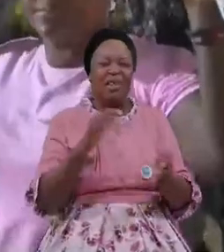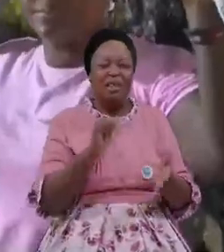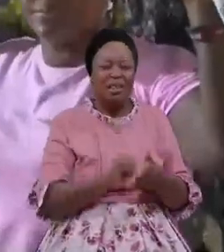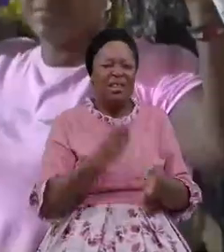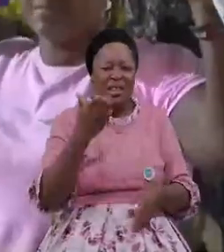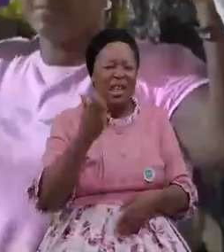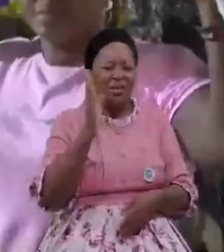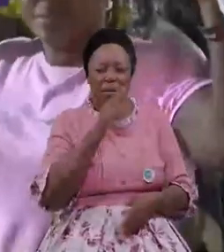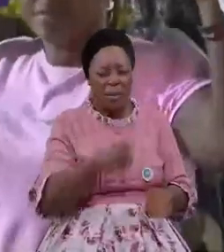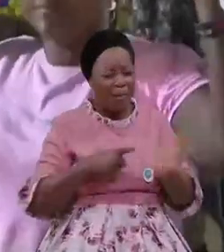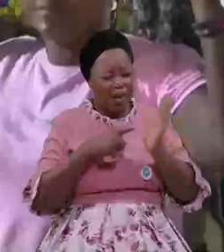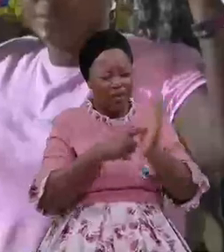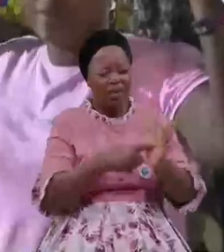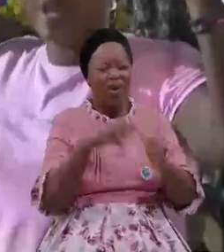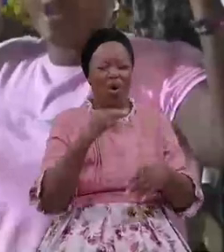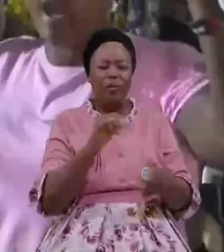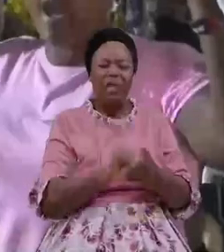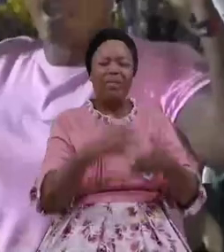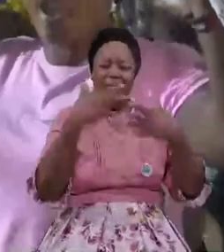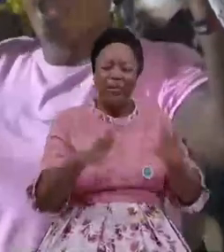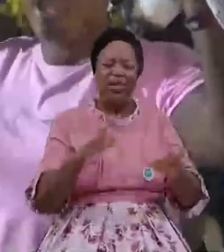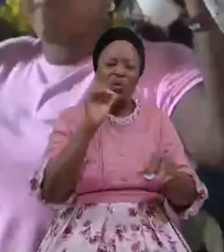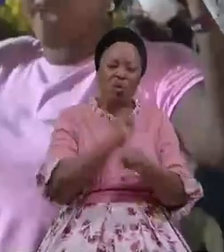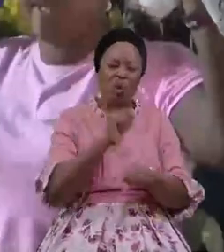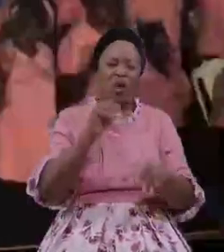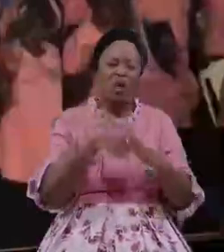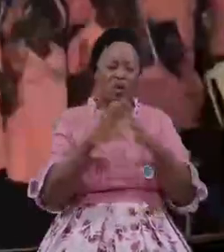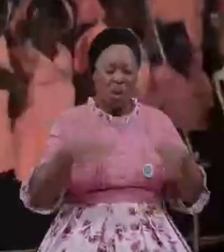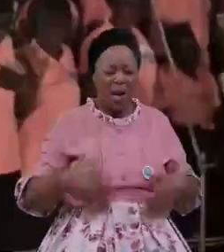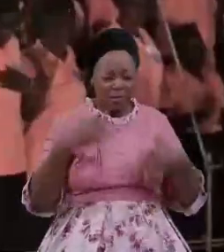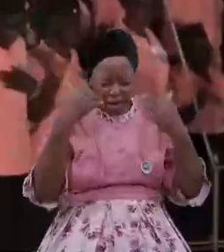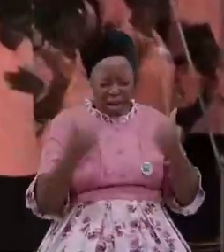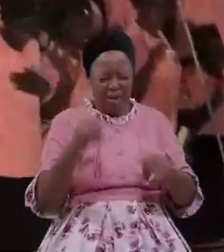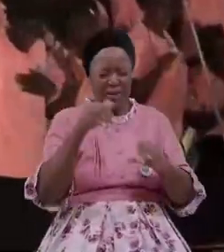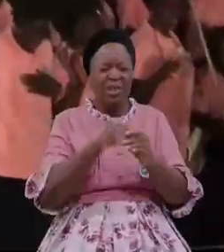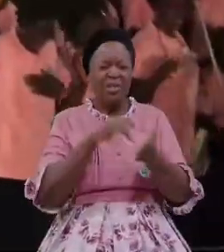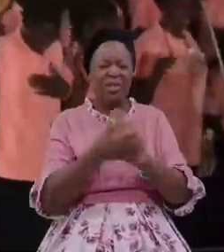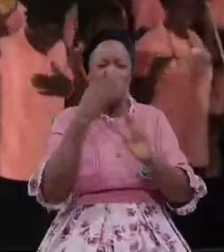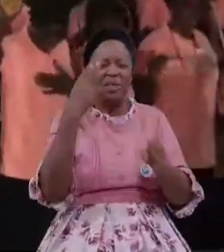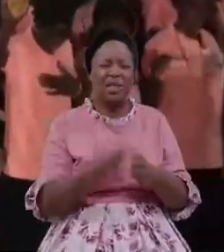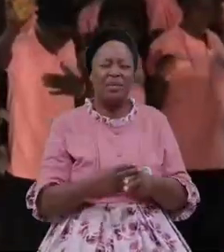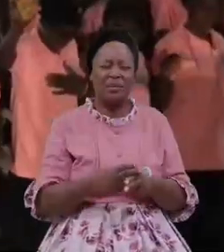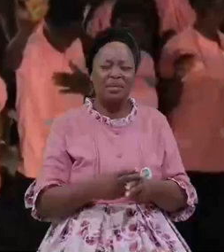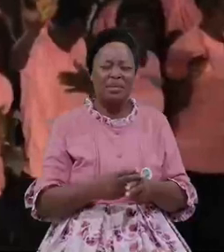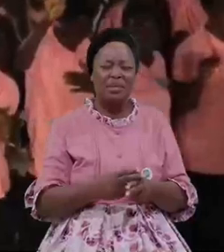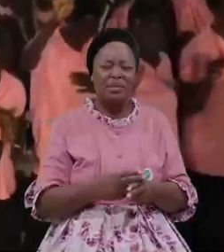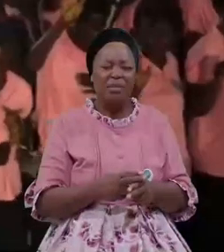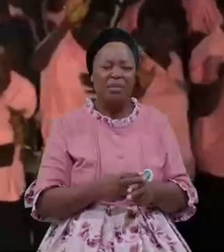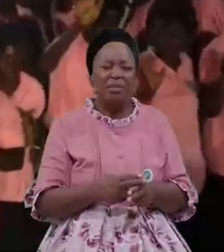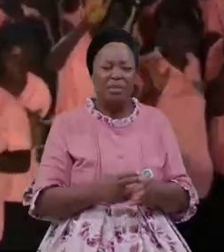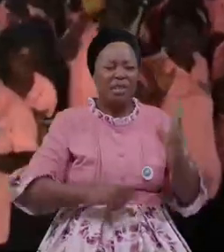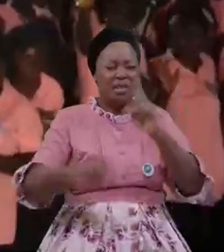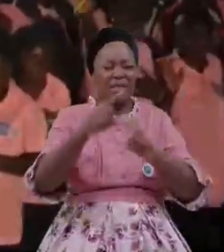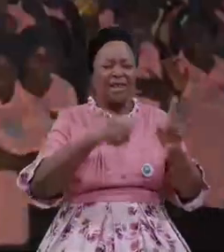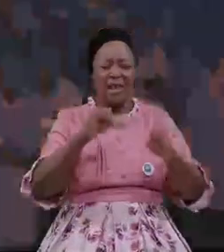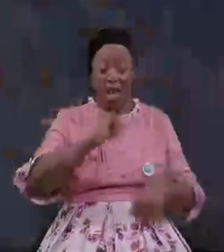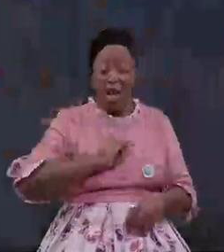affranchi la manifestation de cette œuvre accompli que cela soit dans votre vie maintenant